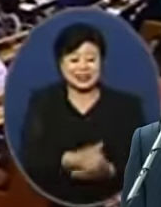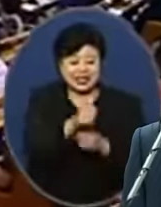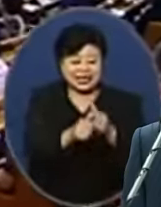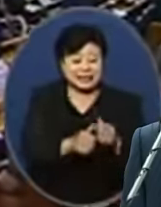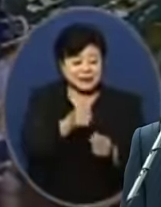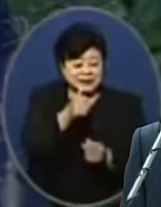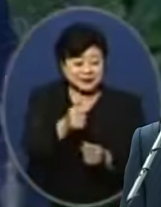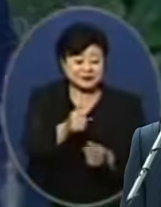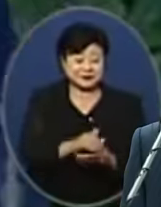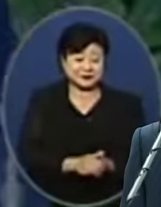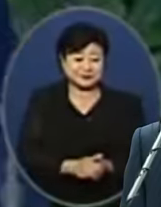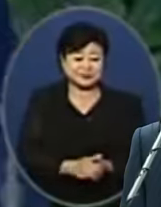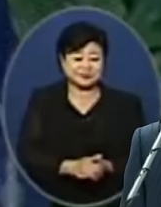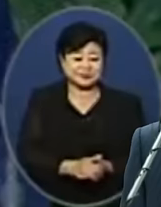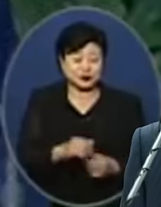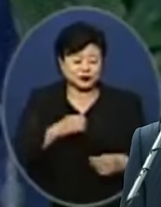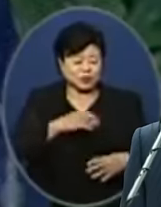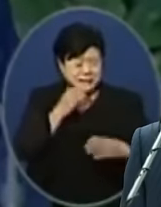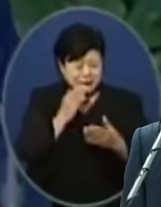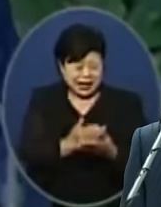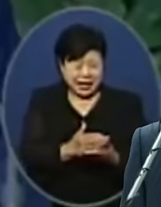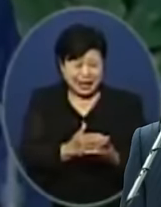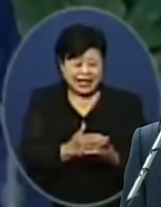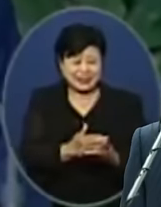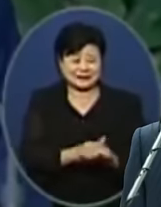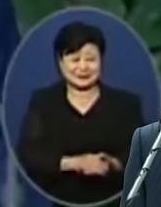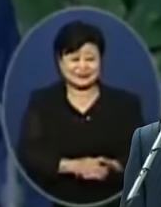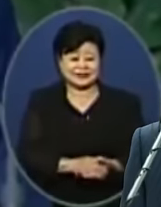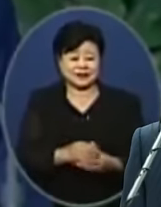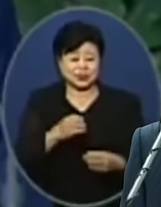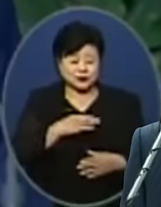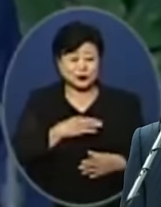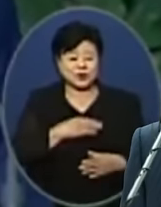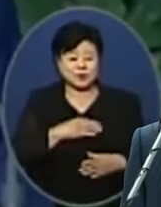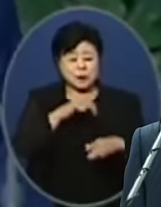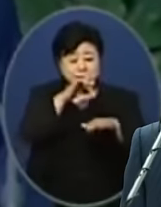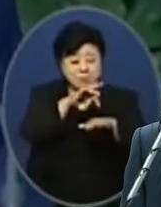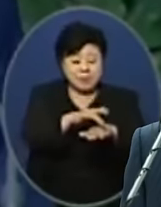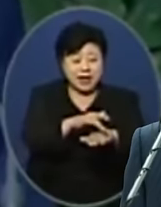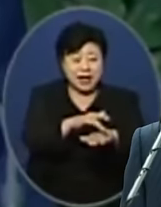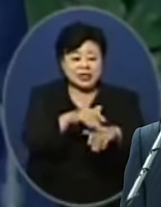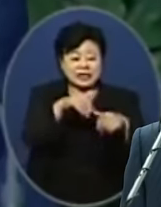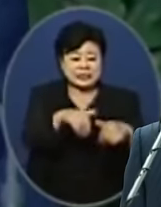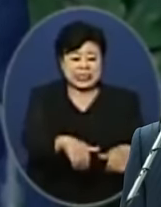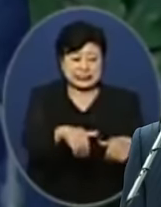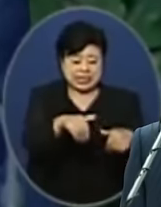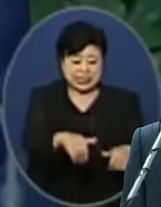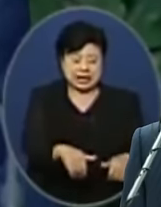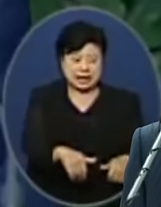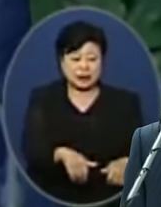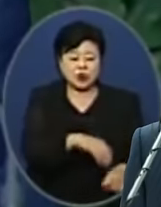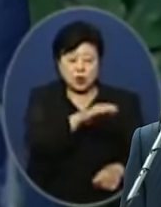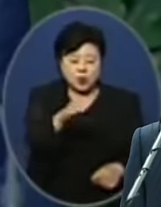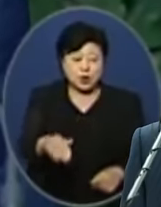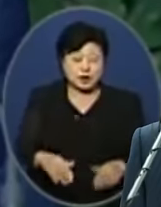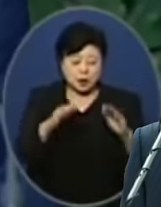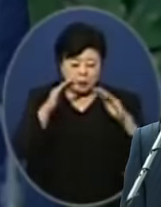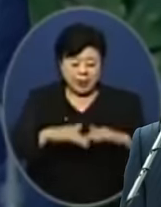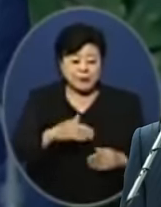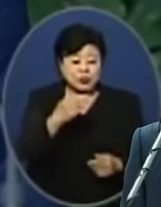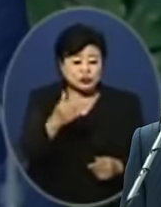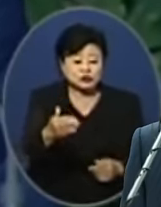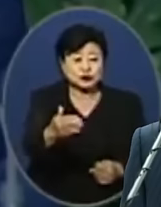하나님이 이처럼 두려워하지 말라는 것은 두려움은 마귀의 사자이고 우리를 파멸케